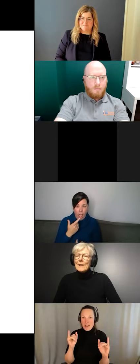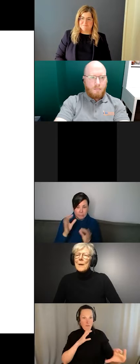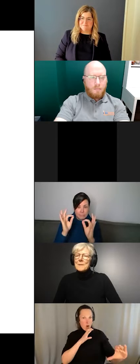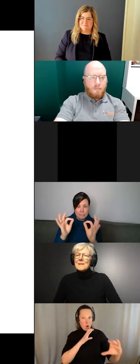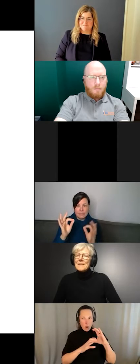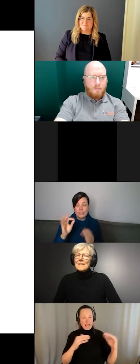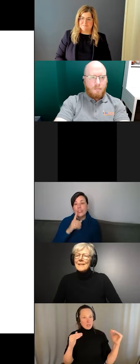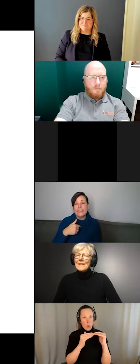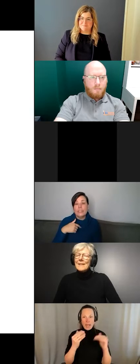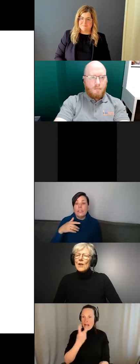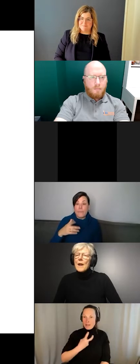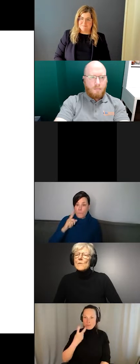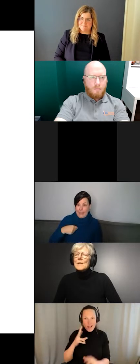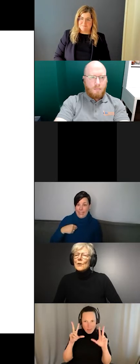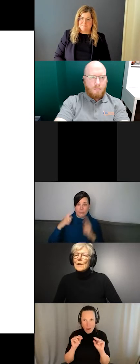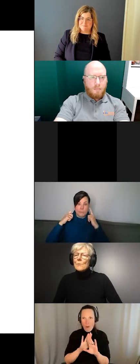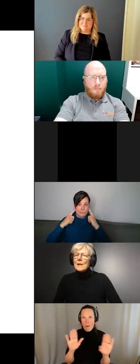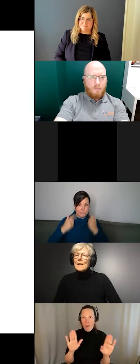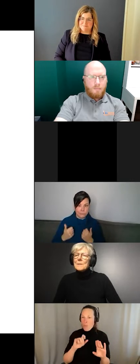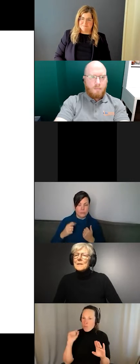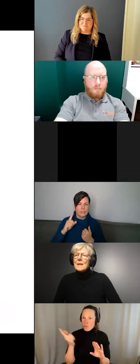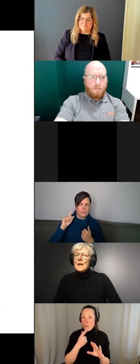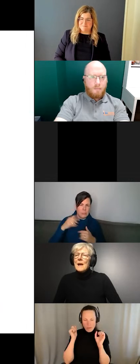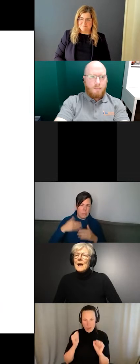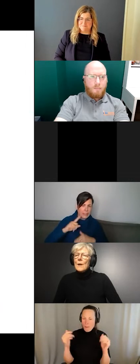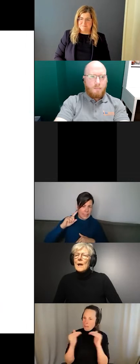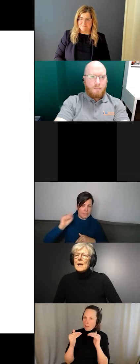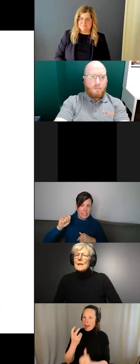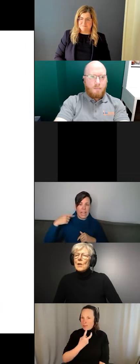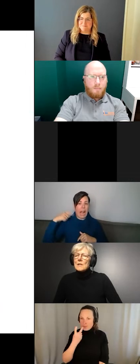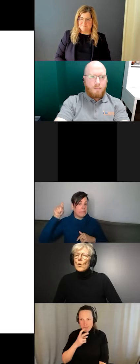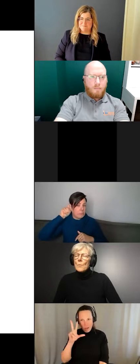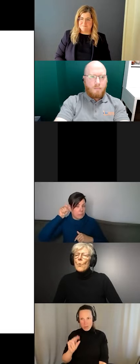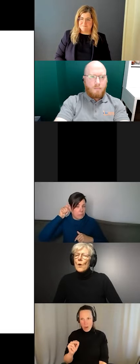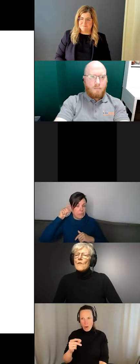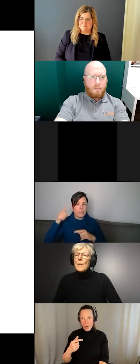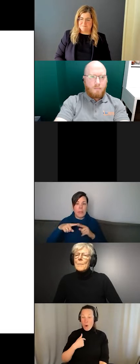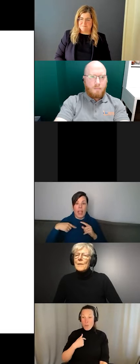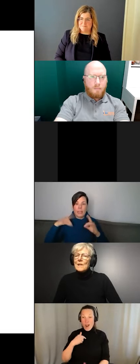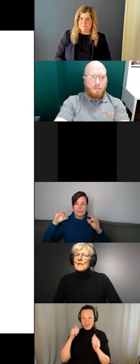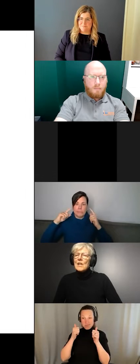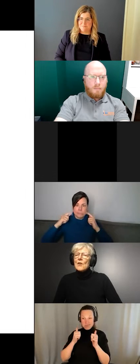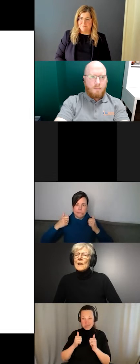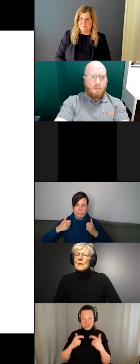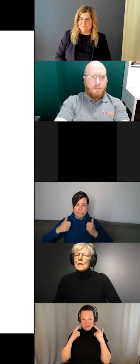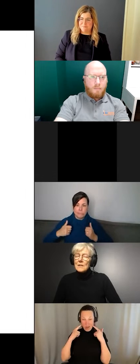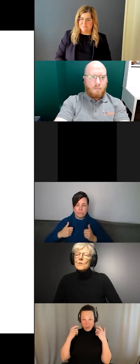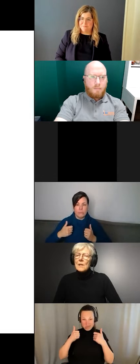lèvres et ça cause des problèmes. Donc, la communication est plus que lire les lèvres, bien sûr. Pas tout le monde est bon à lire les